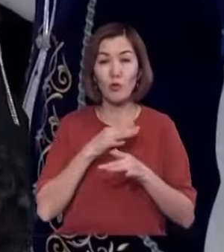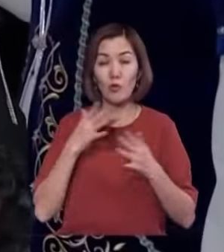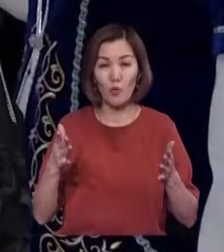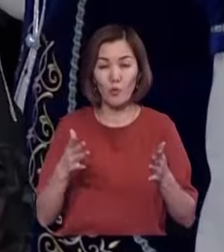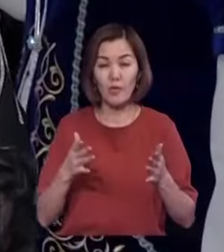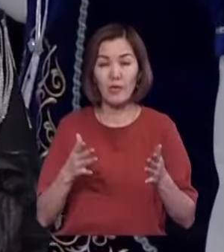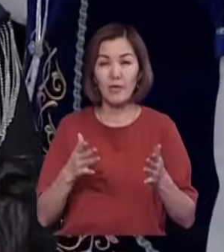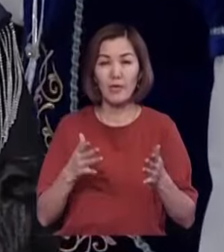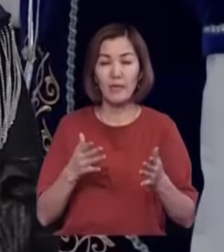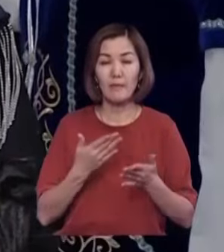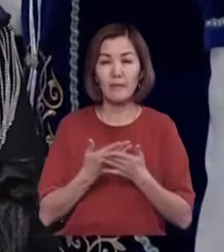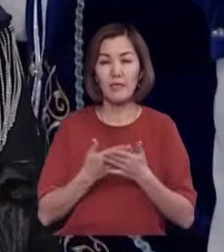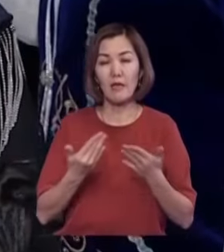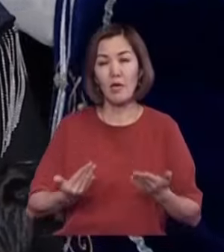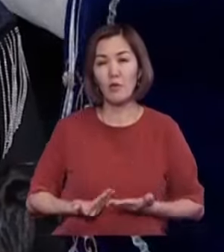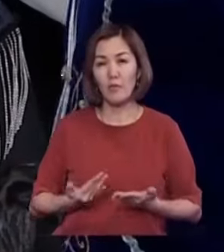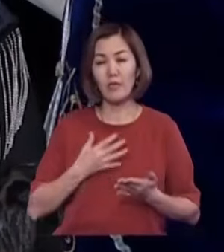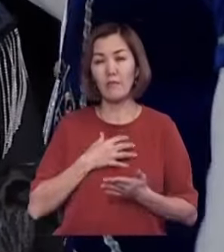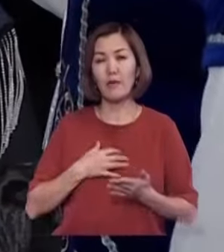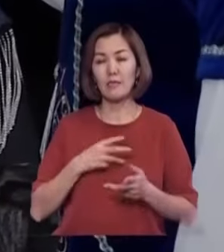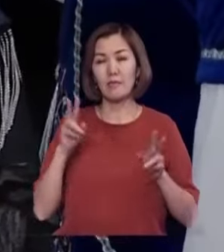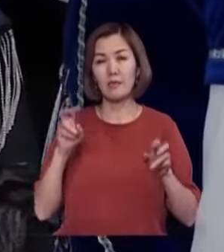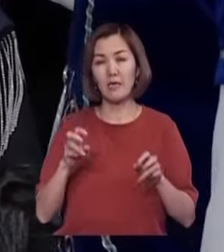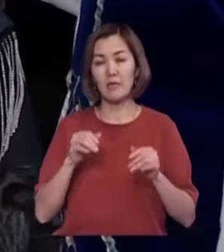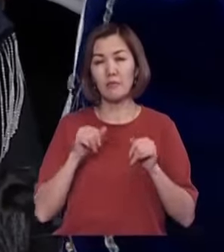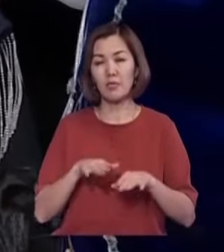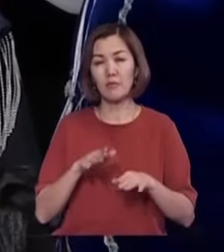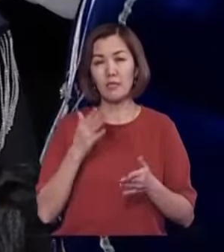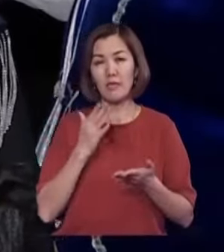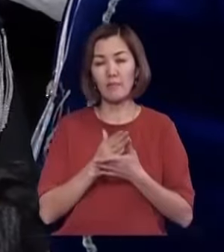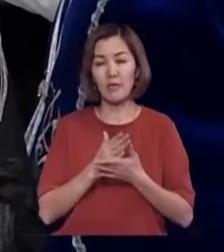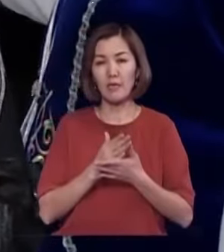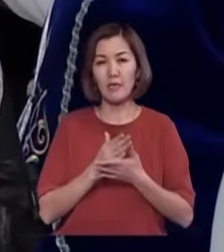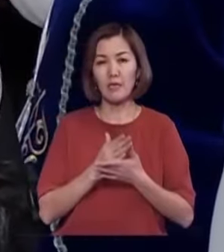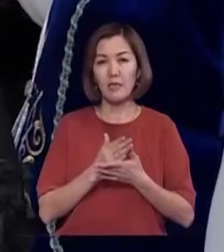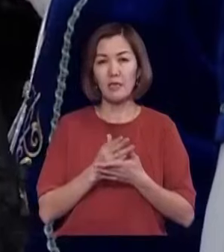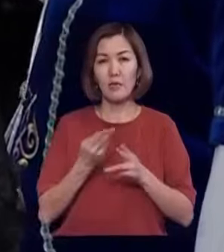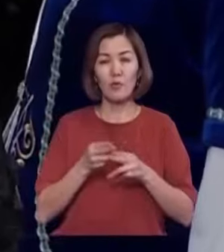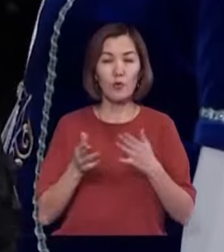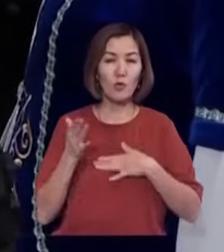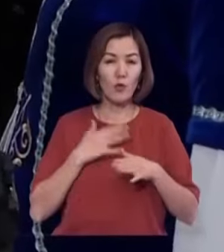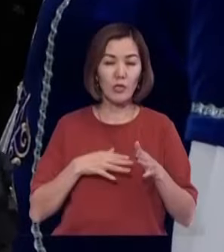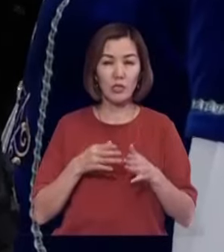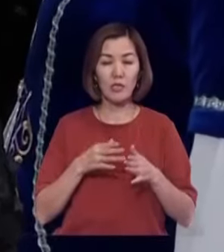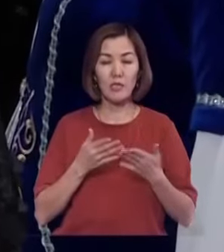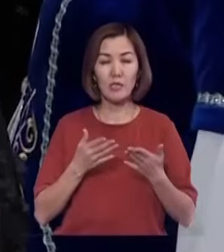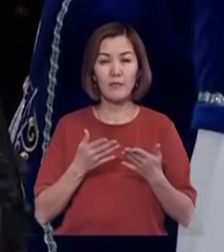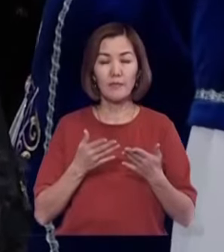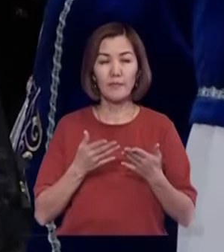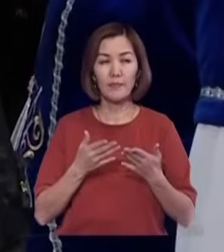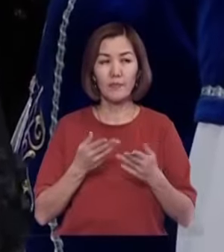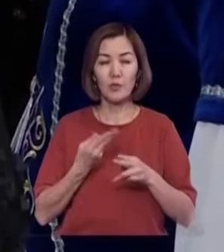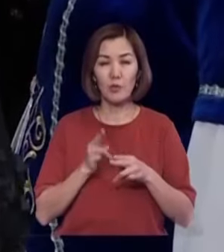Соның ішінде мысалға әлеуметтік маңызы бар мәселелердің шешіліп жатқан жағдайлар бар. Әрине бұл өте қуантады. Сондықтан да